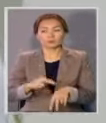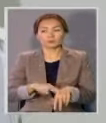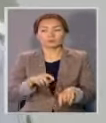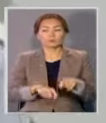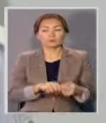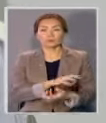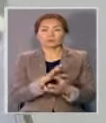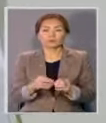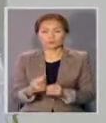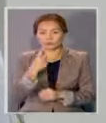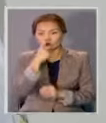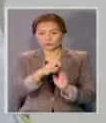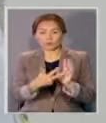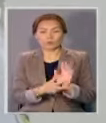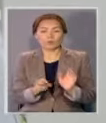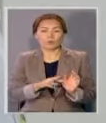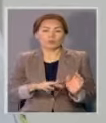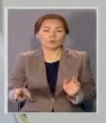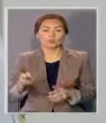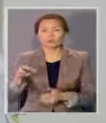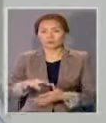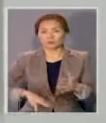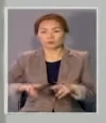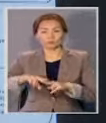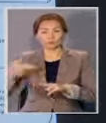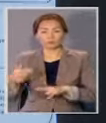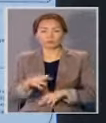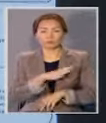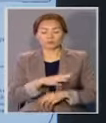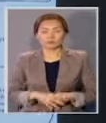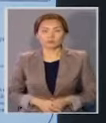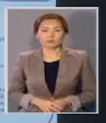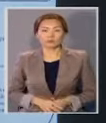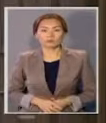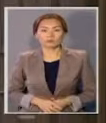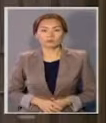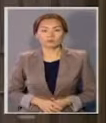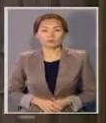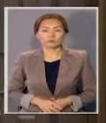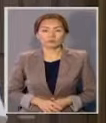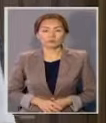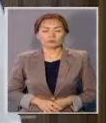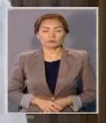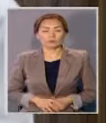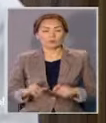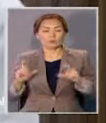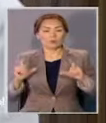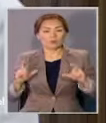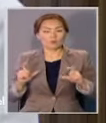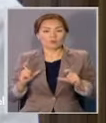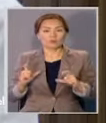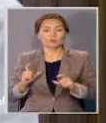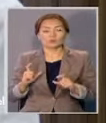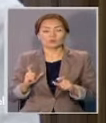тексеру нәтижесінде биыл 18 миллионға жуық айыппұл өндіріліп, мемлекет меншігіне түскен. Жеткізушілер көбейіп, олар